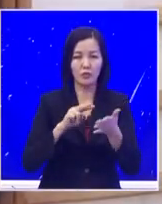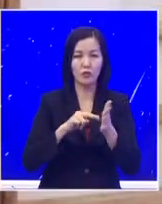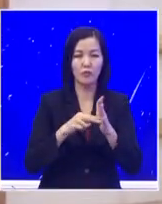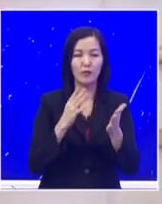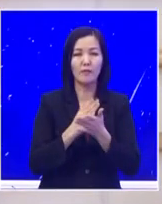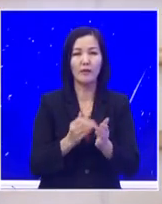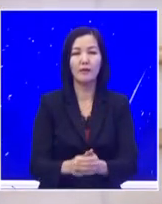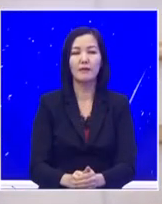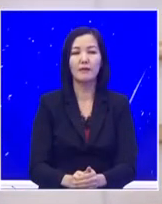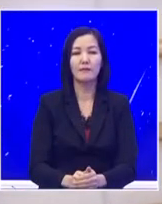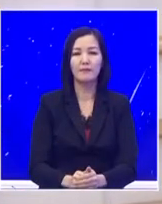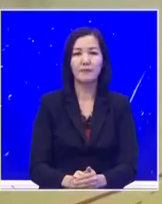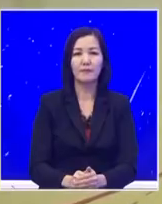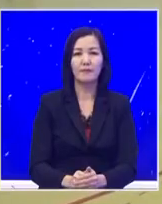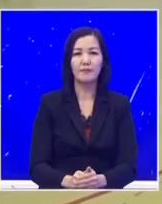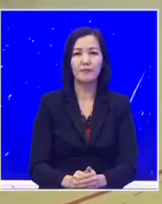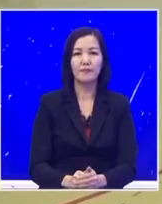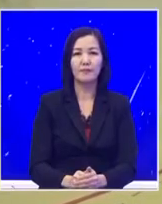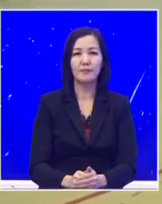ұйымдастыру жоспарда бар екен.